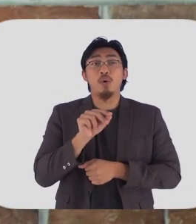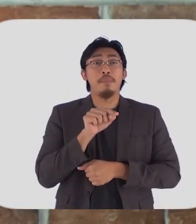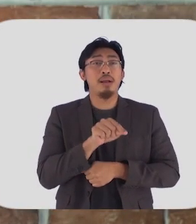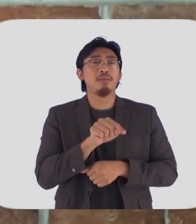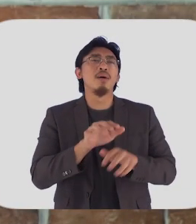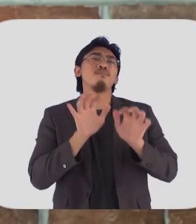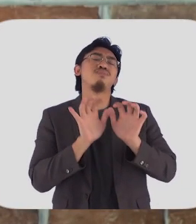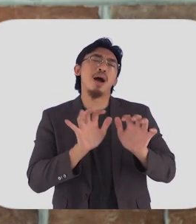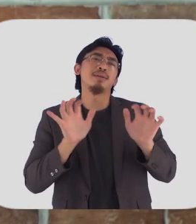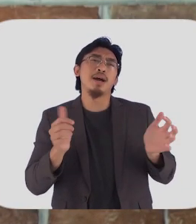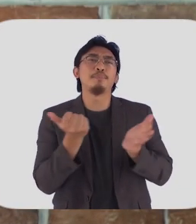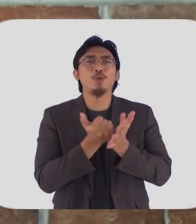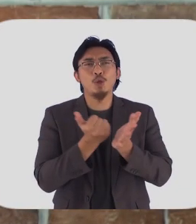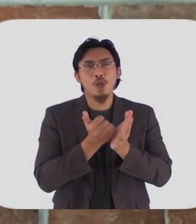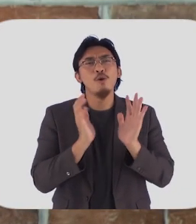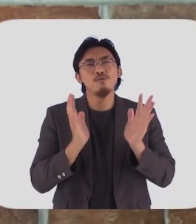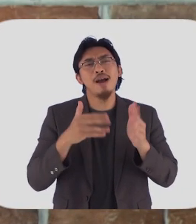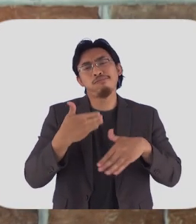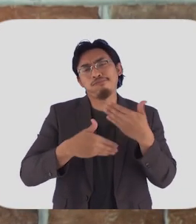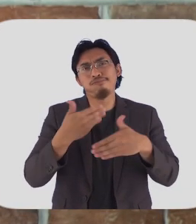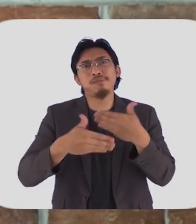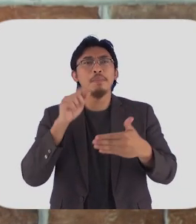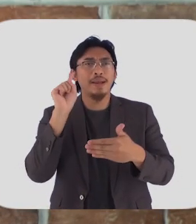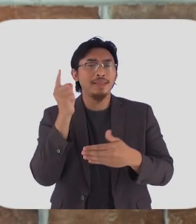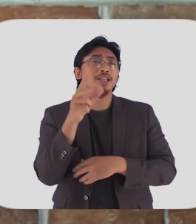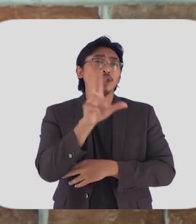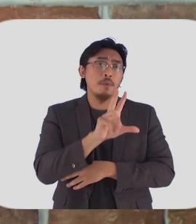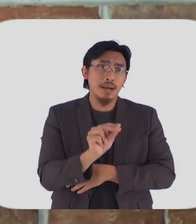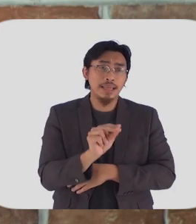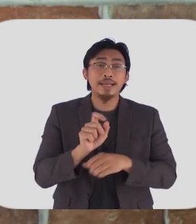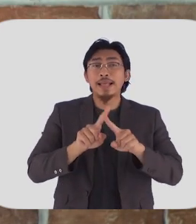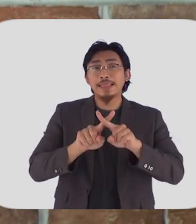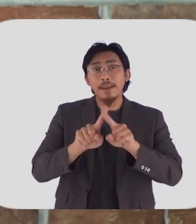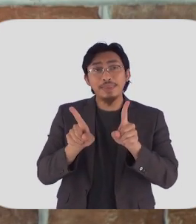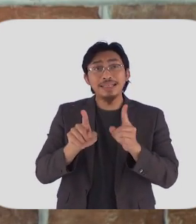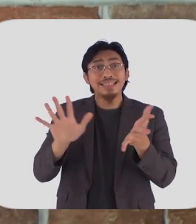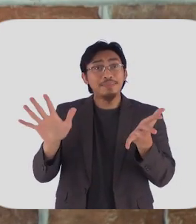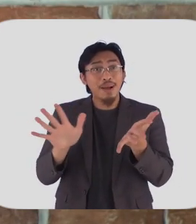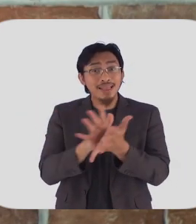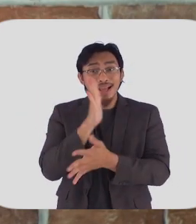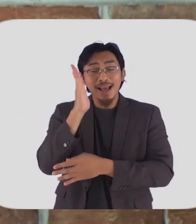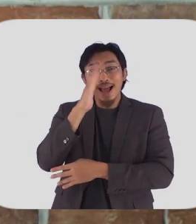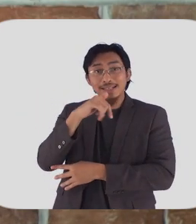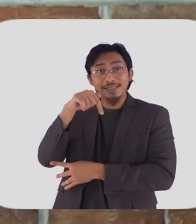Nah, kalau di Jawa Barat banyak sekali sebetulnya yang sudah dilakukan oleh pemerintah Provinsi Jawa